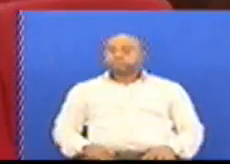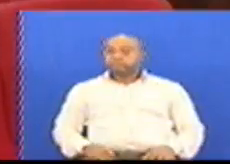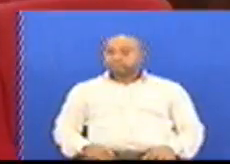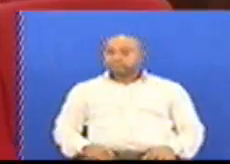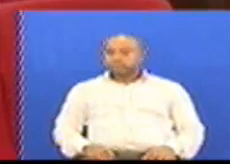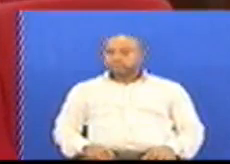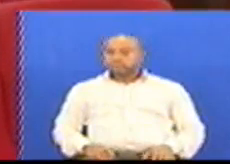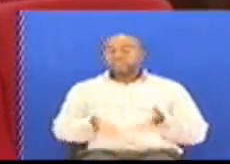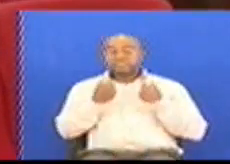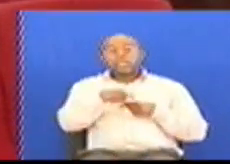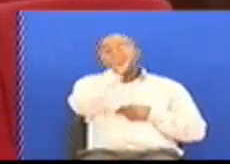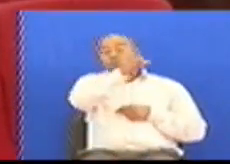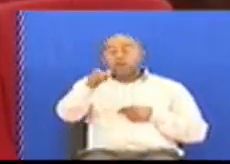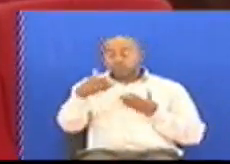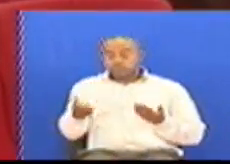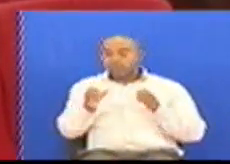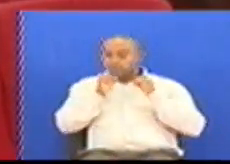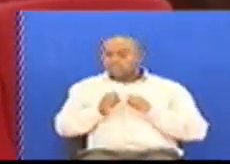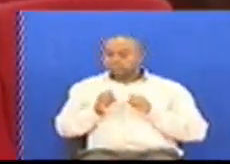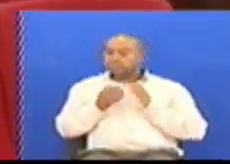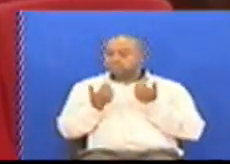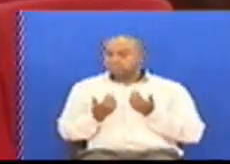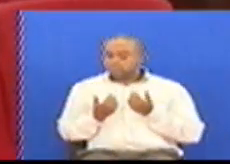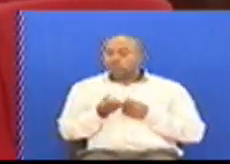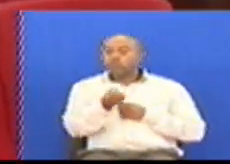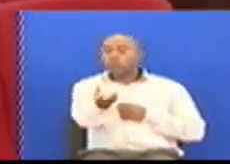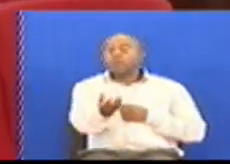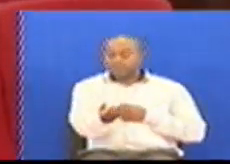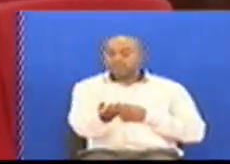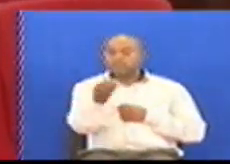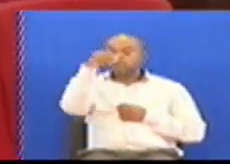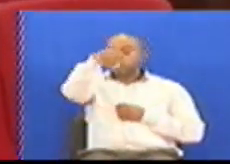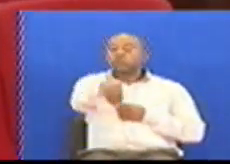Wanachotakiwa wananchi kumlipa rais ni kumpigia tu kura 100%.